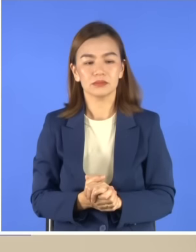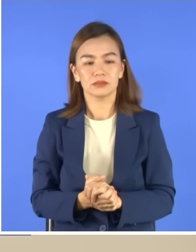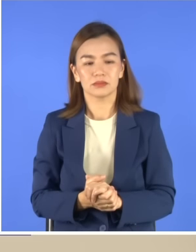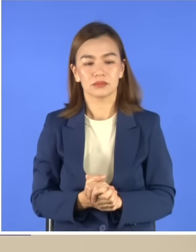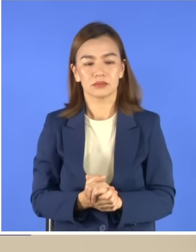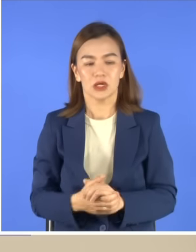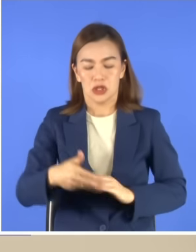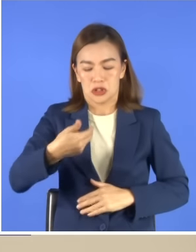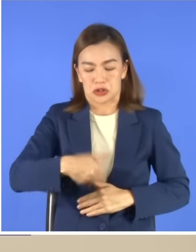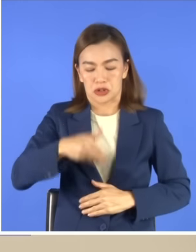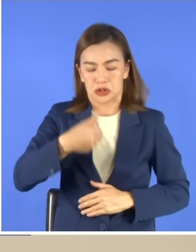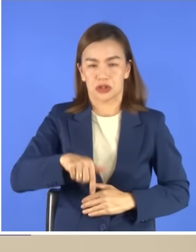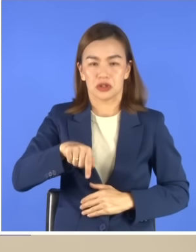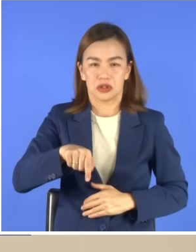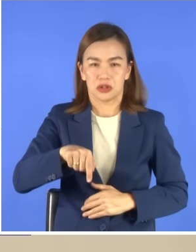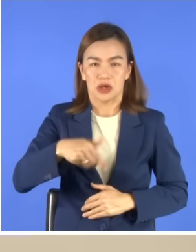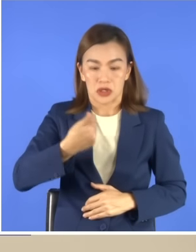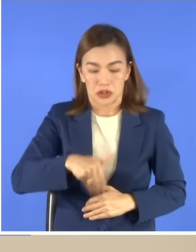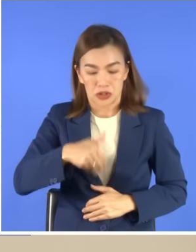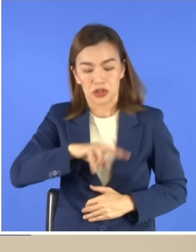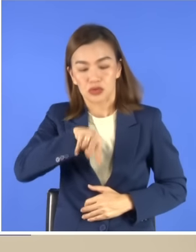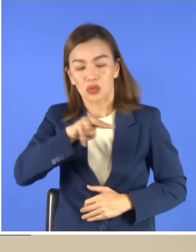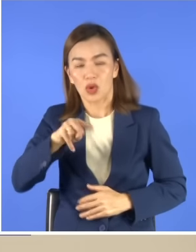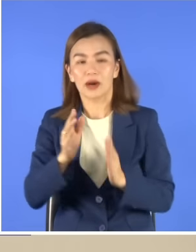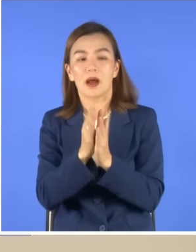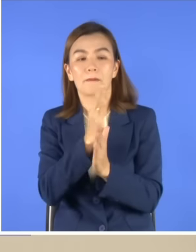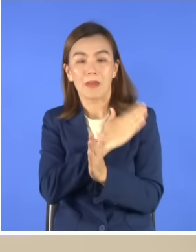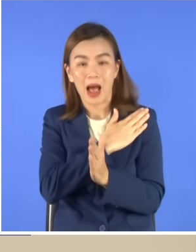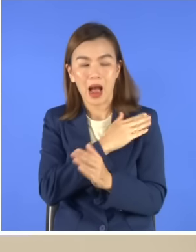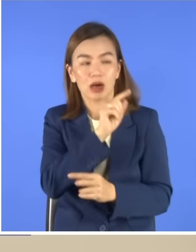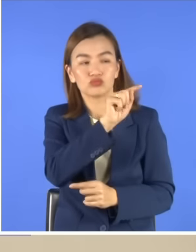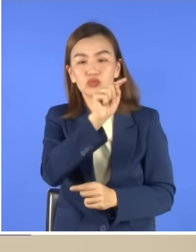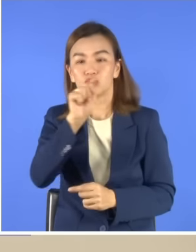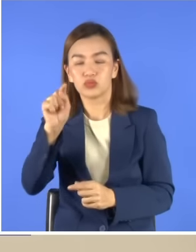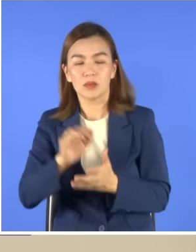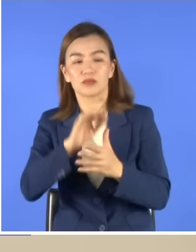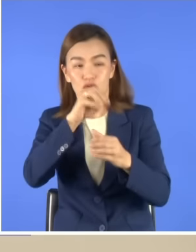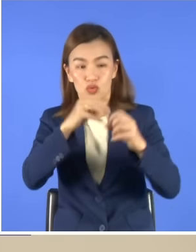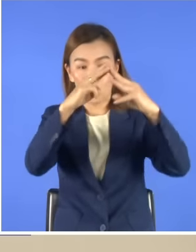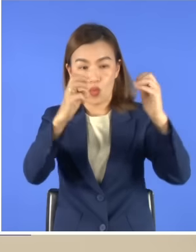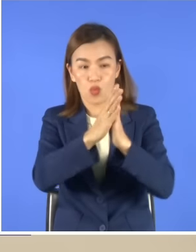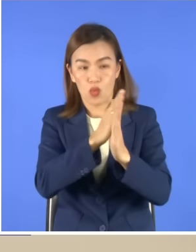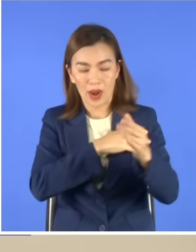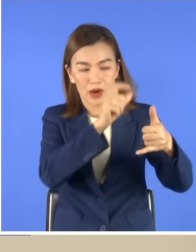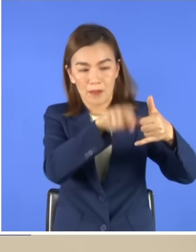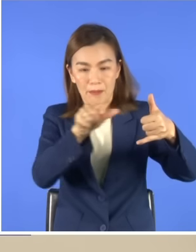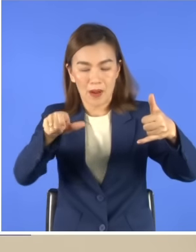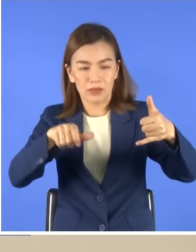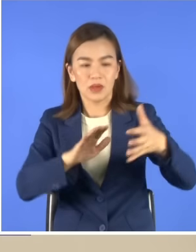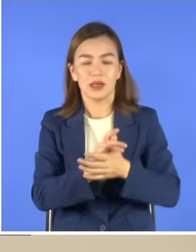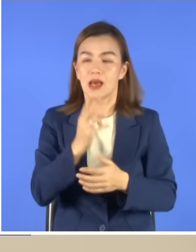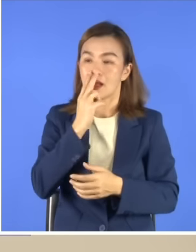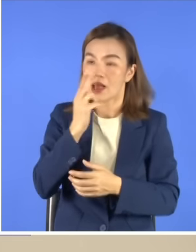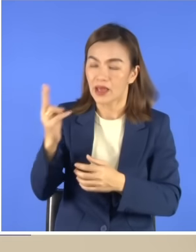วจปัสสาวะของพระสงฆ์รูปอื่นๆที่จำวัดนี่ด้วยนะคะแล้วก็ไปค้นกุฏิพระสงฆ์รูปหนึ่งไปเจอย